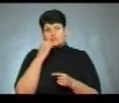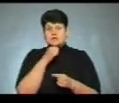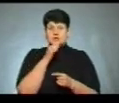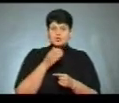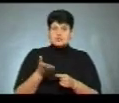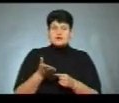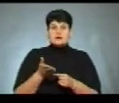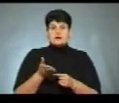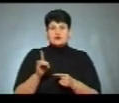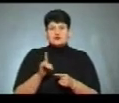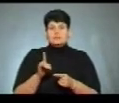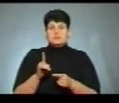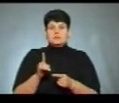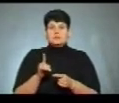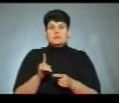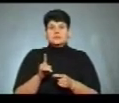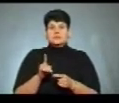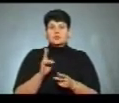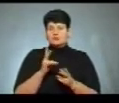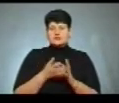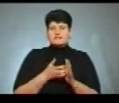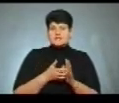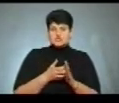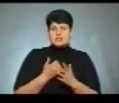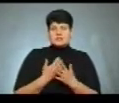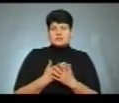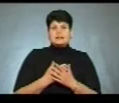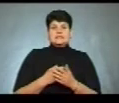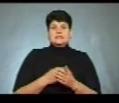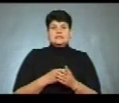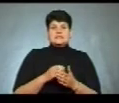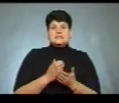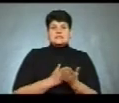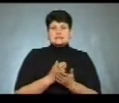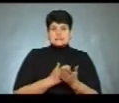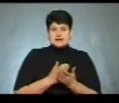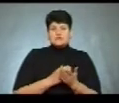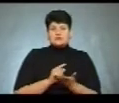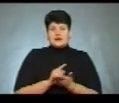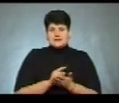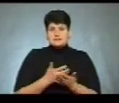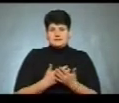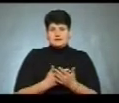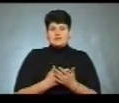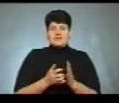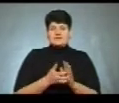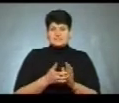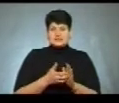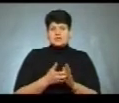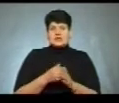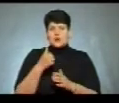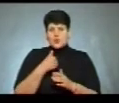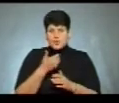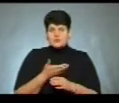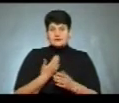щоб вийти на от якомусь, не вистачає до повного там страхового стажу, для до повної пенсії, не вистачає років,